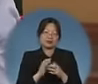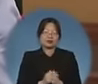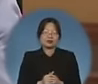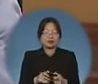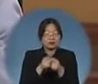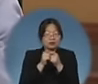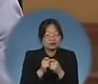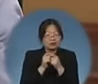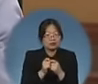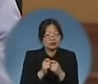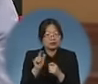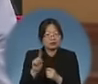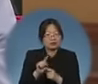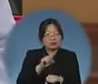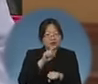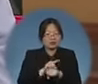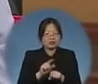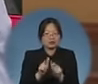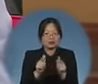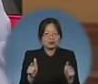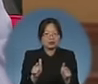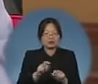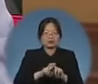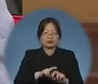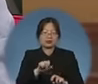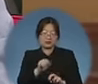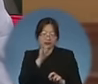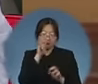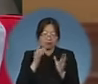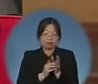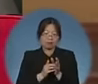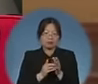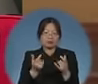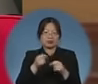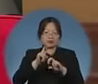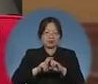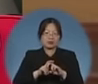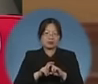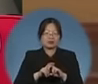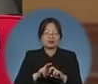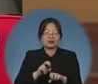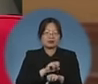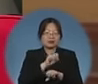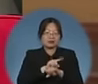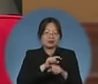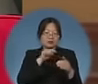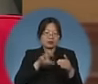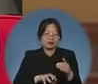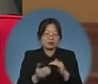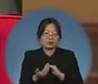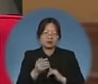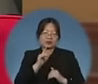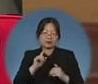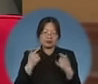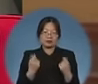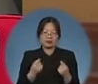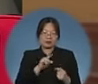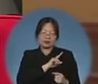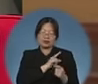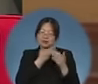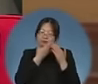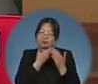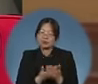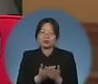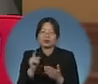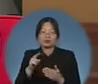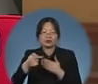더 구체적인 어떤 성격 같은 거로 이제 자리를 잡거든요. 근데 그렇게 자리 잡는 성격 중에서 아까 말씀드린 것 같이 가장